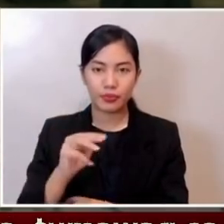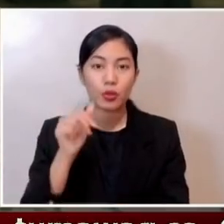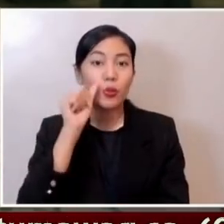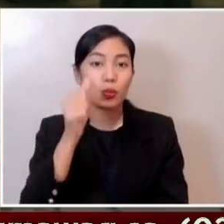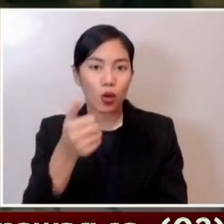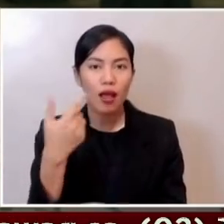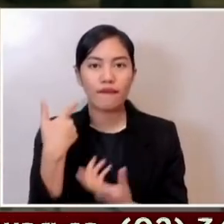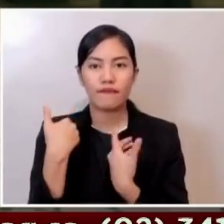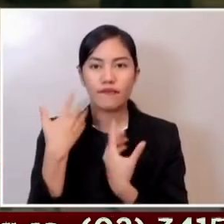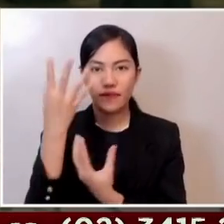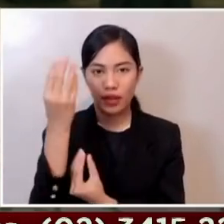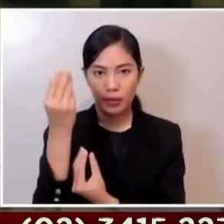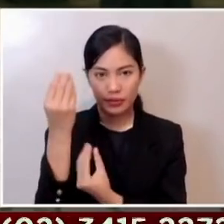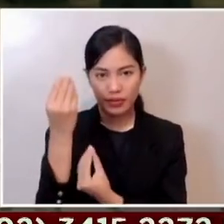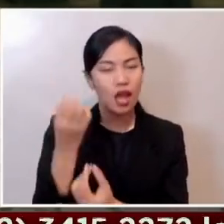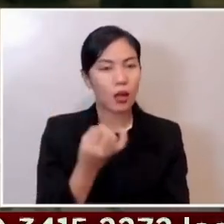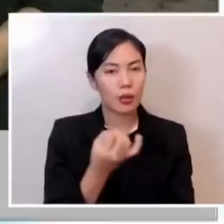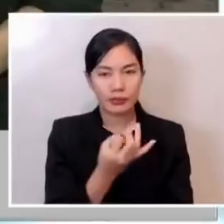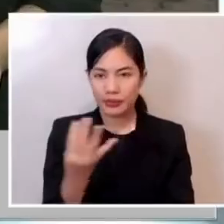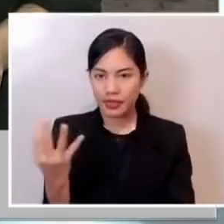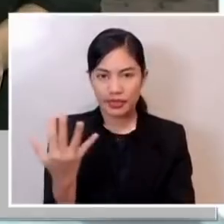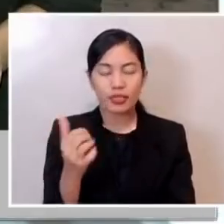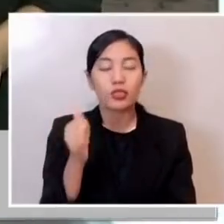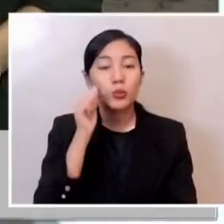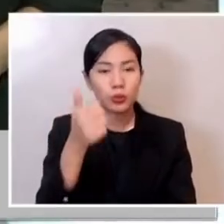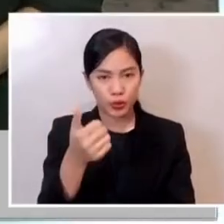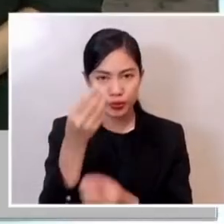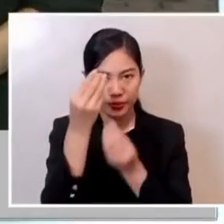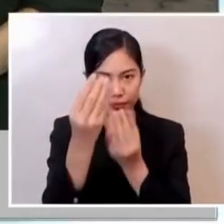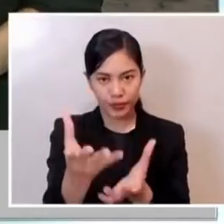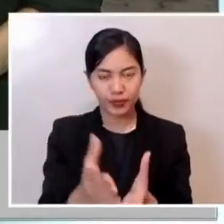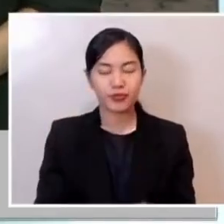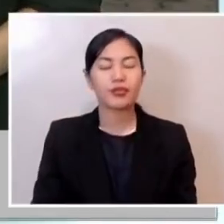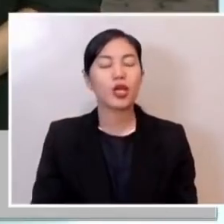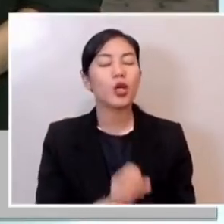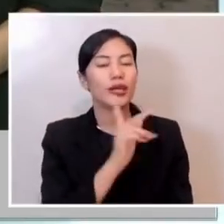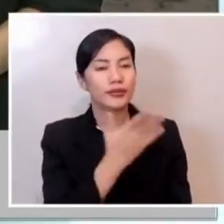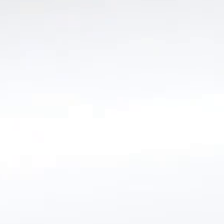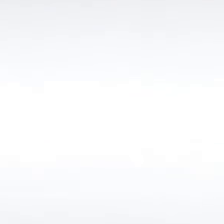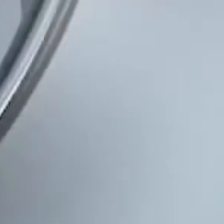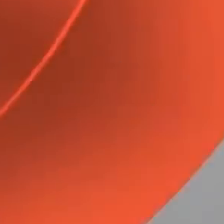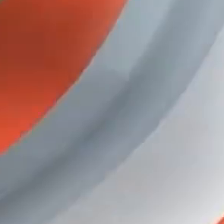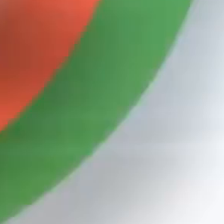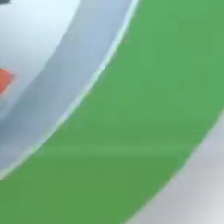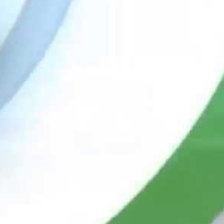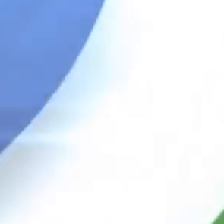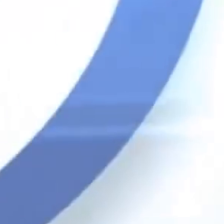ating mga tagapanood. Henry? Maraming salamat, Ina Reformina!